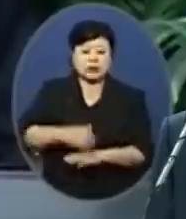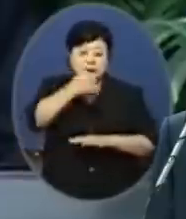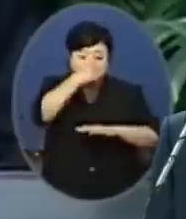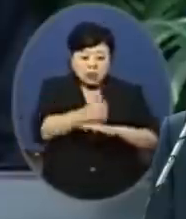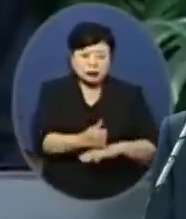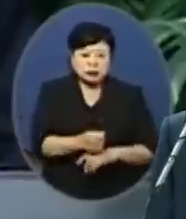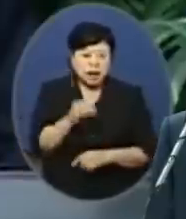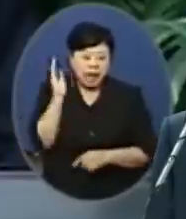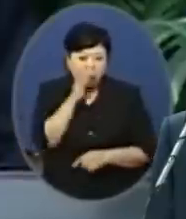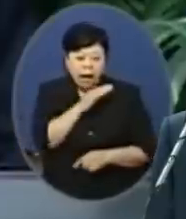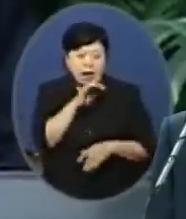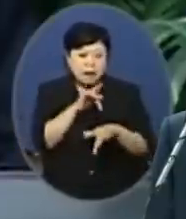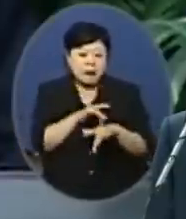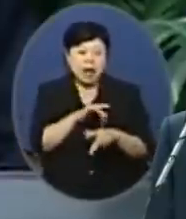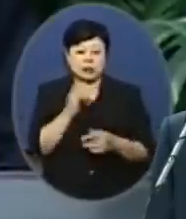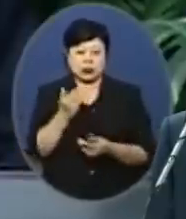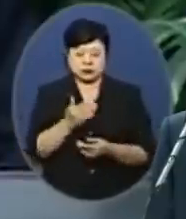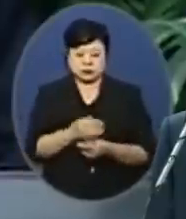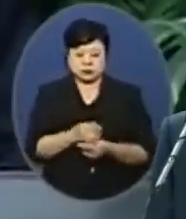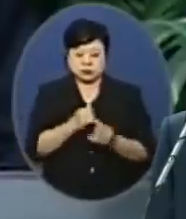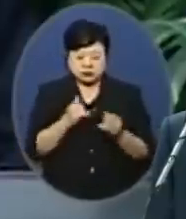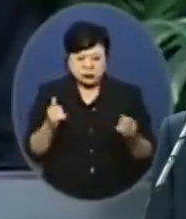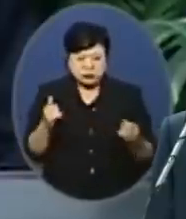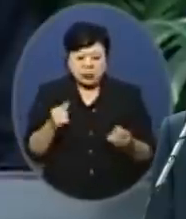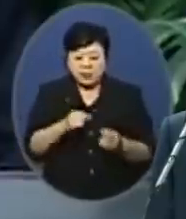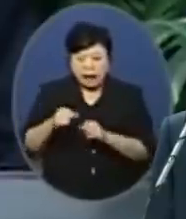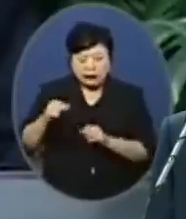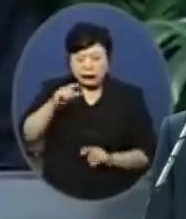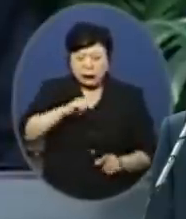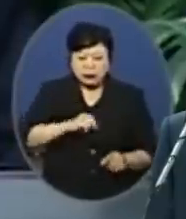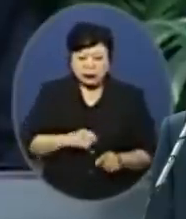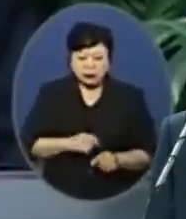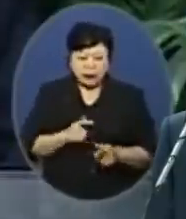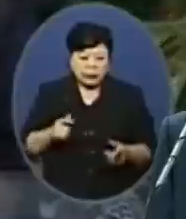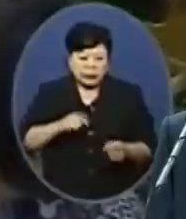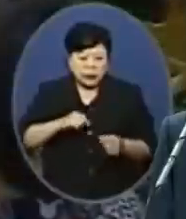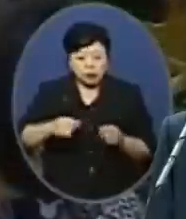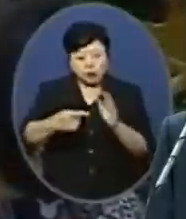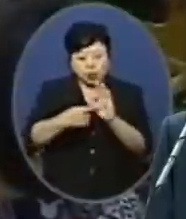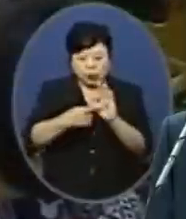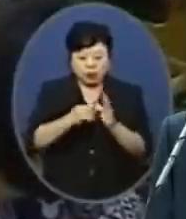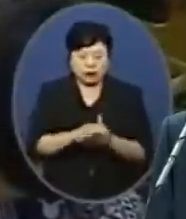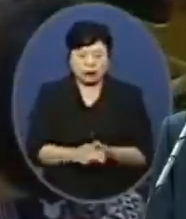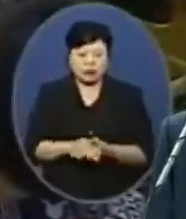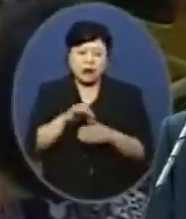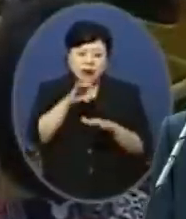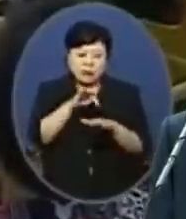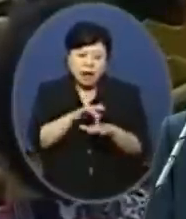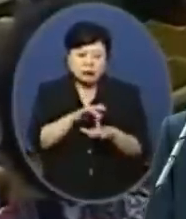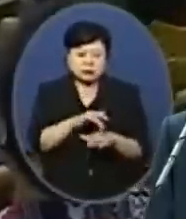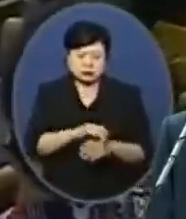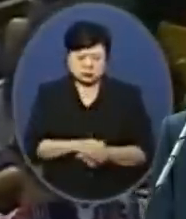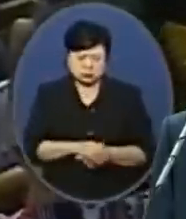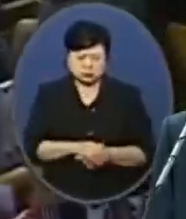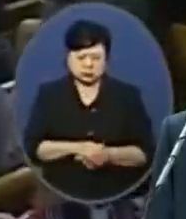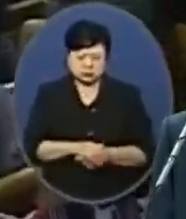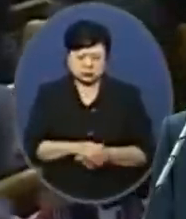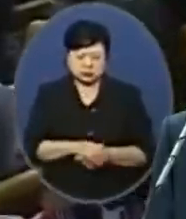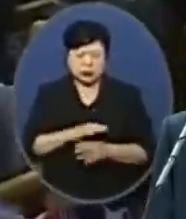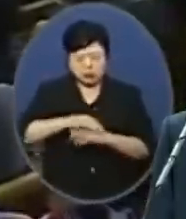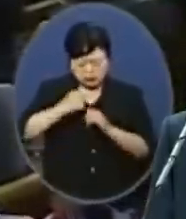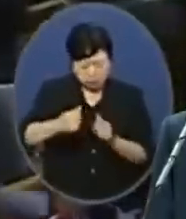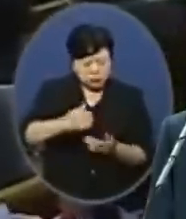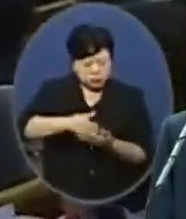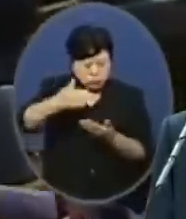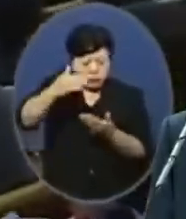나중에 악마화 시켜서 사람 짓 아닌 일을 하게 만들어주는 것입니다. 마귀를 우리는 대적해야